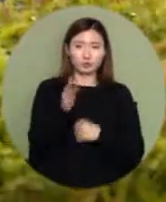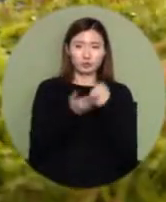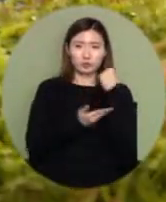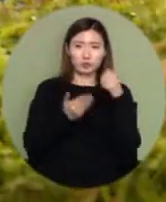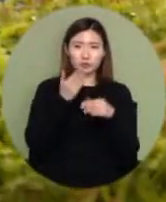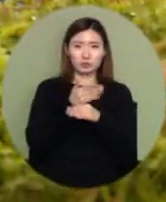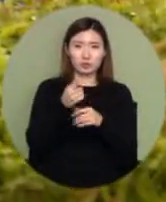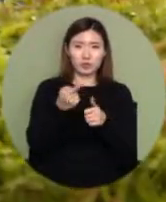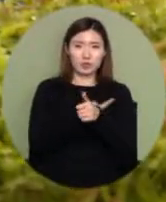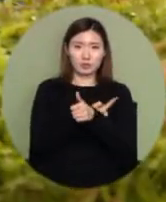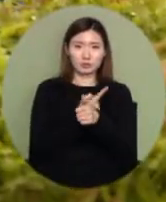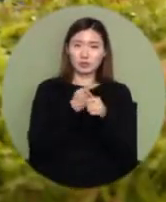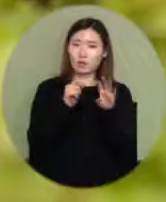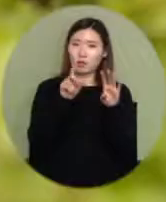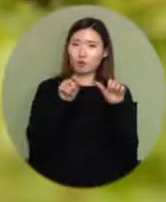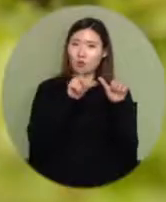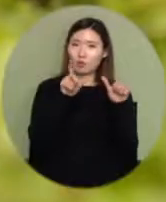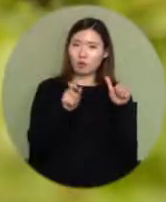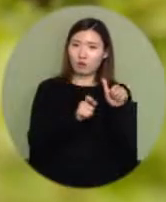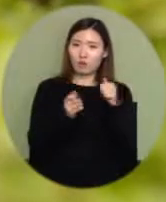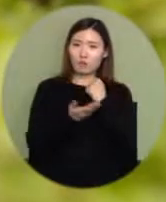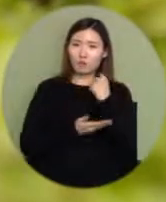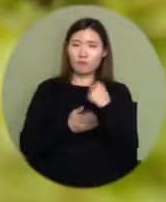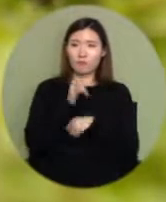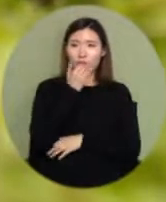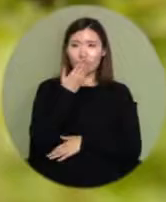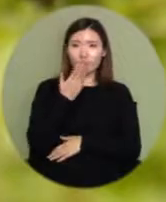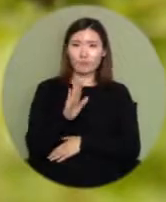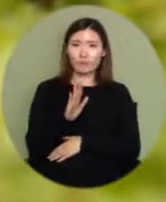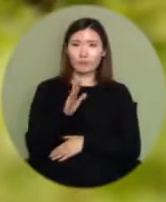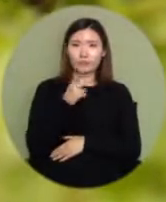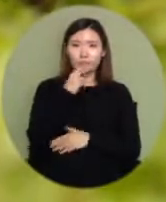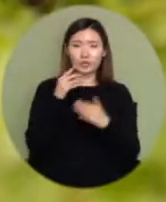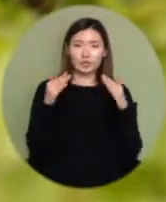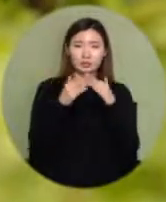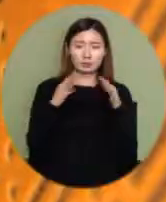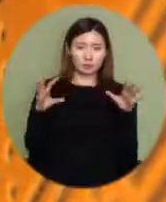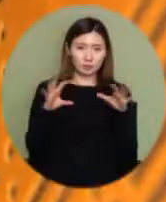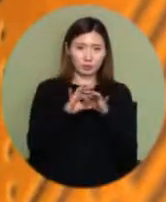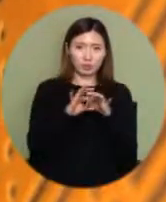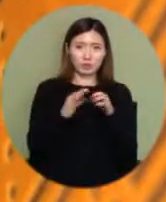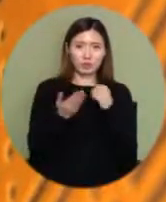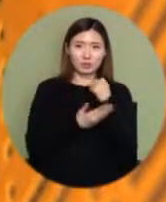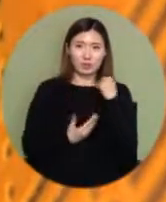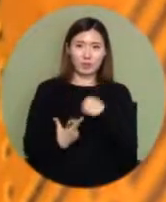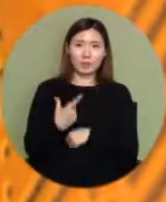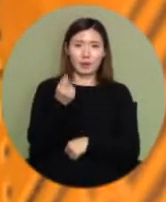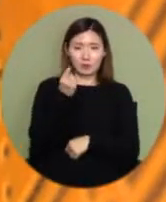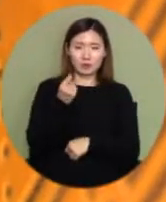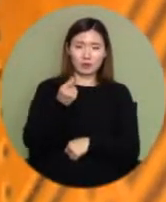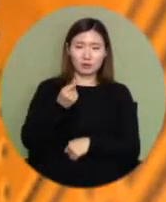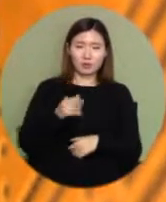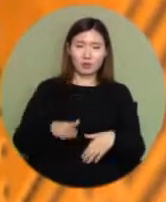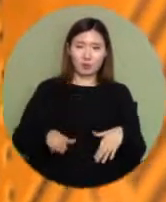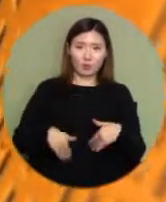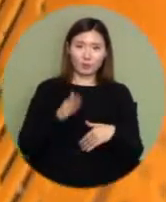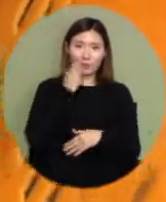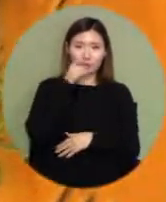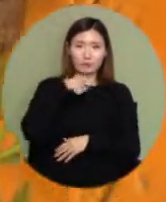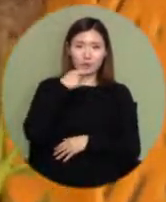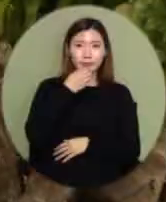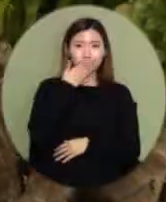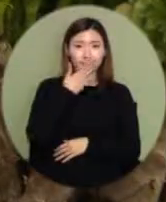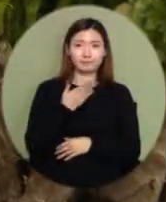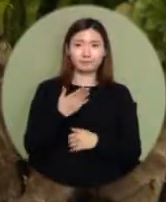원래 자연에서는 4월에서 5월 사이에 수확을 하는데 하우스 재배를 통해서 이른 봄의 맛을 식탁에서 먼저 즐길 수가